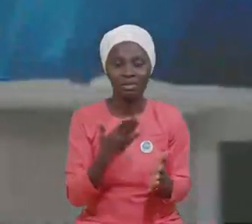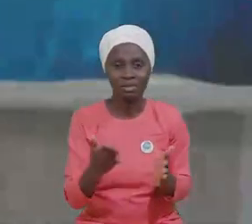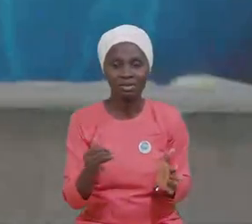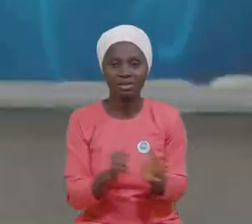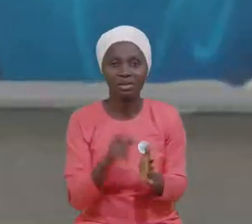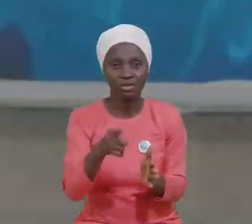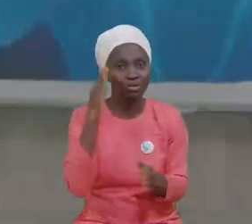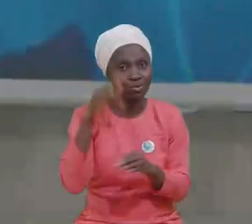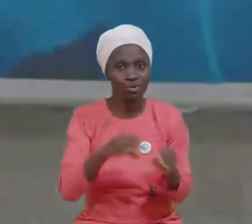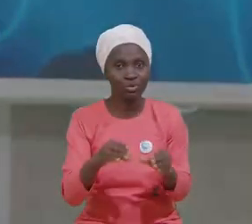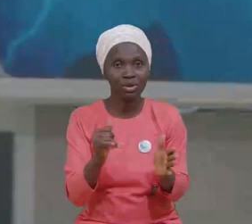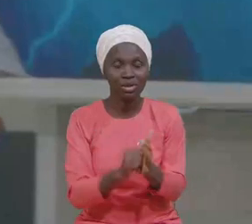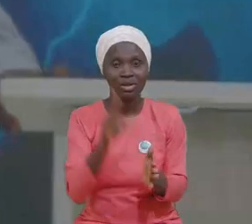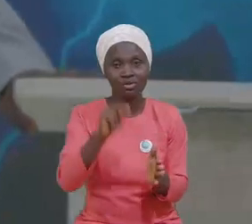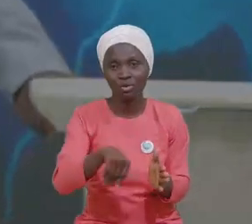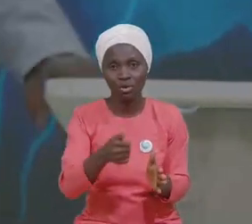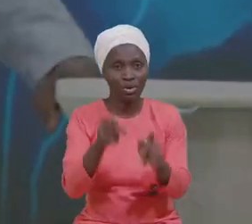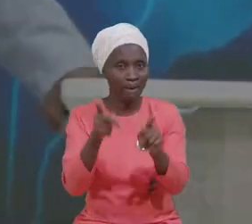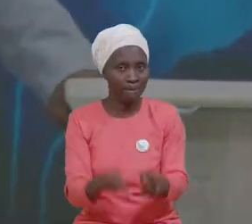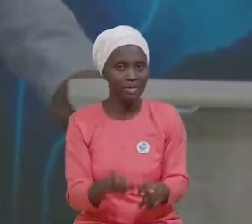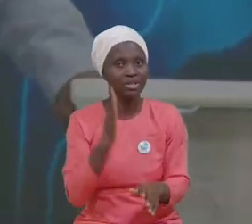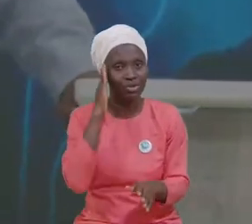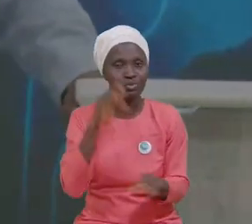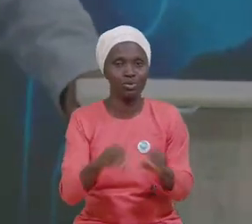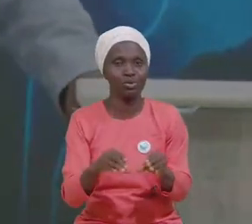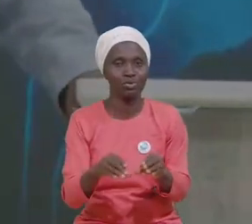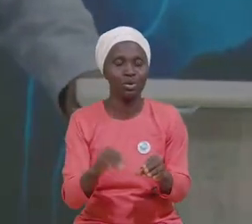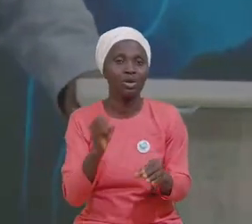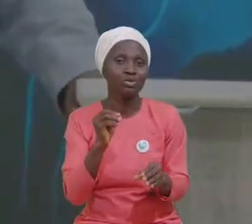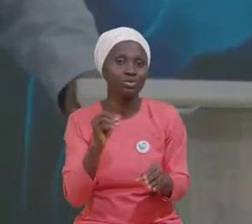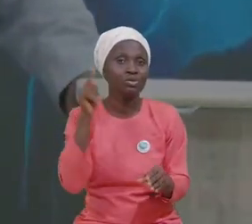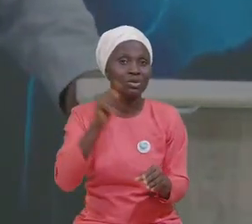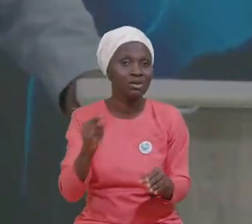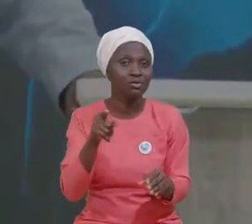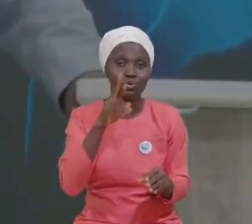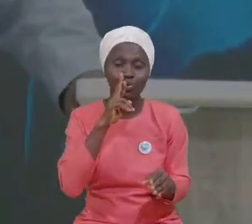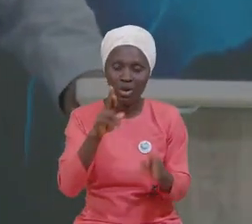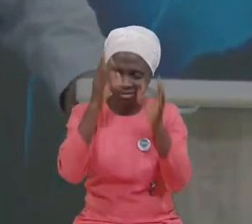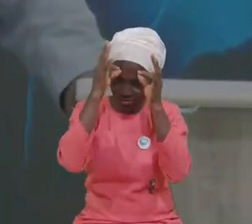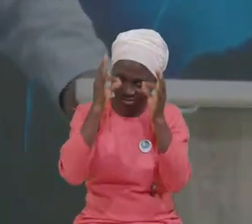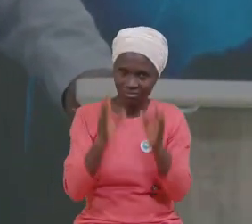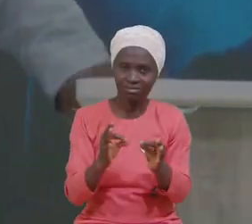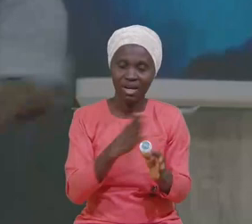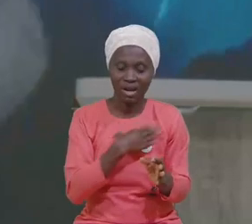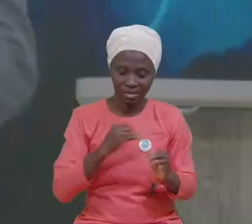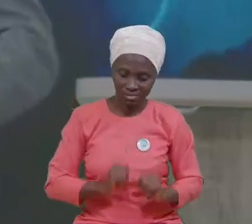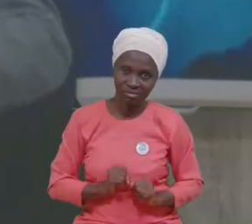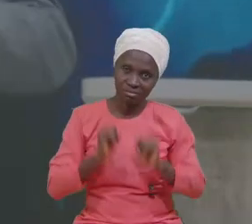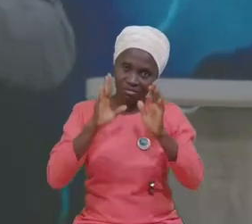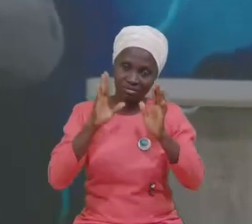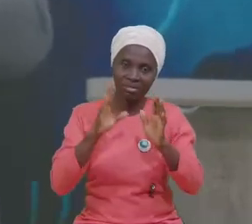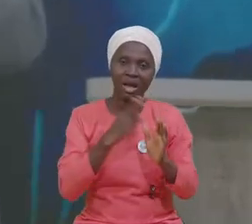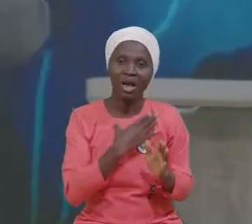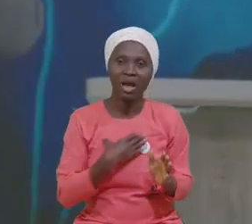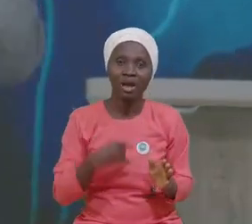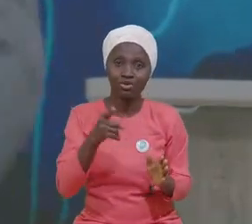tu dois faire. Et personne d'autre ne le fera. Et par conséquent, tu es délibéré, tu es